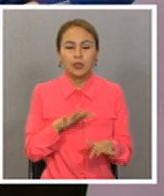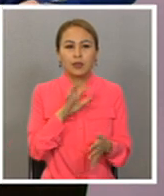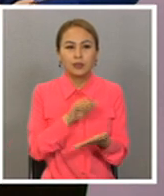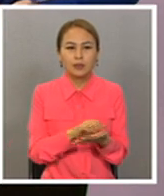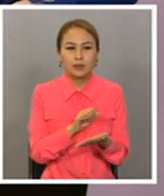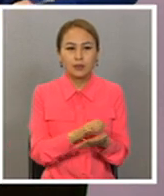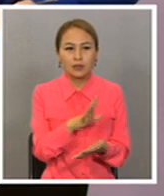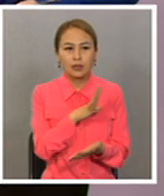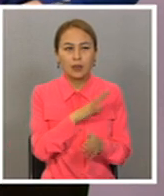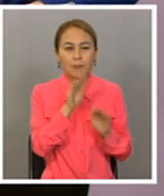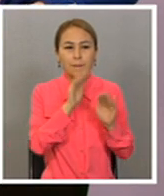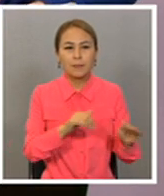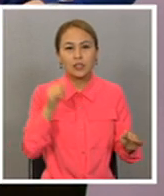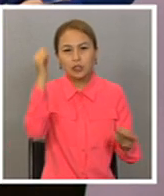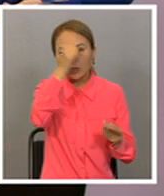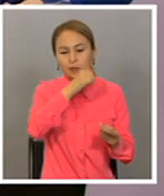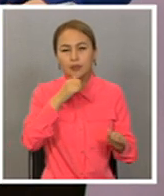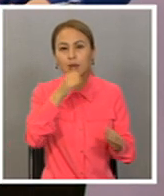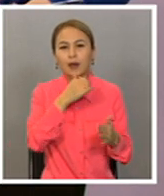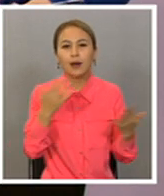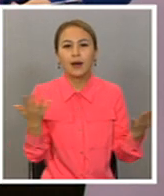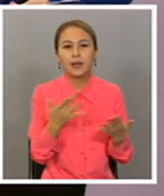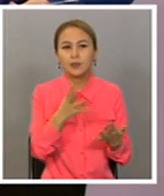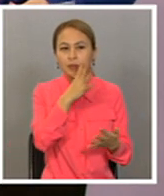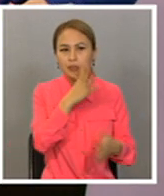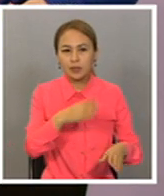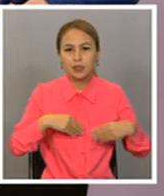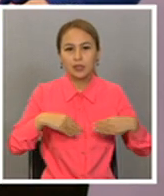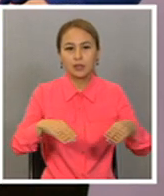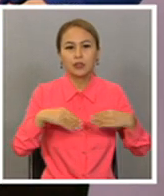Балалар, жылдың қай мезгілінде егін егуге болады?